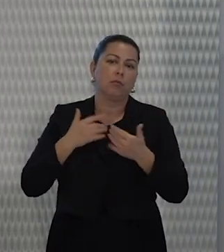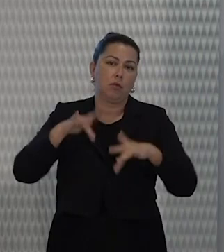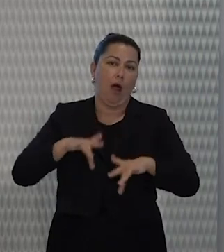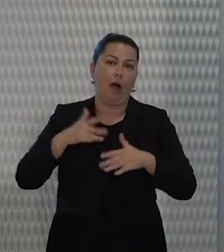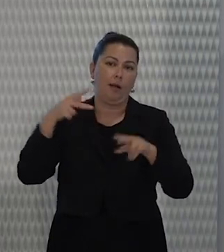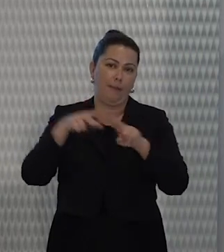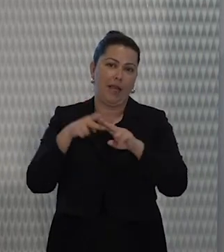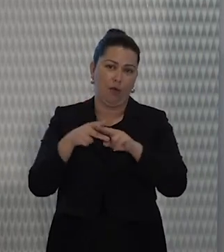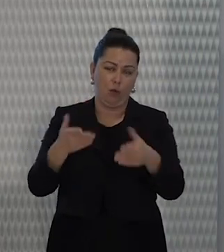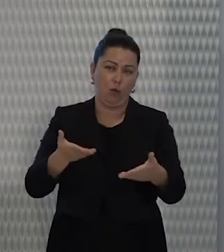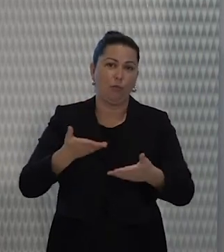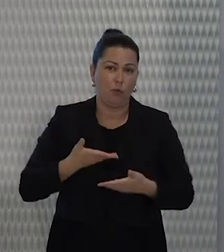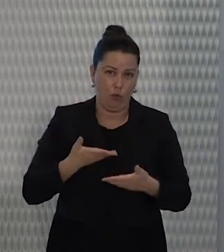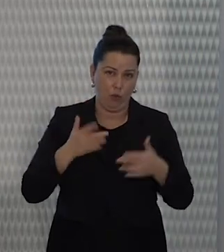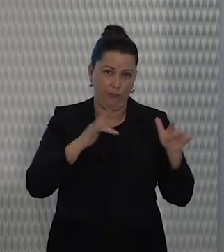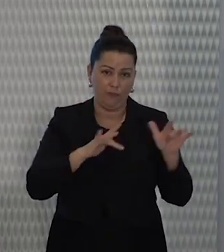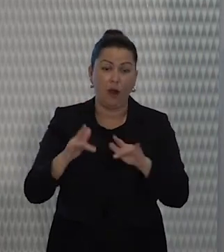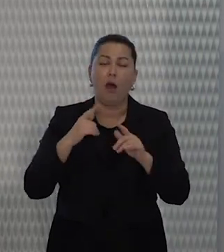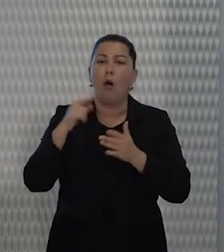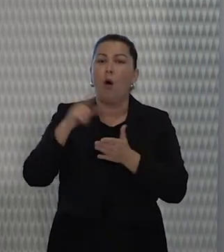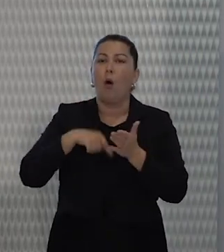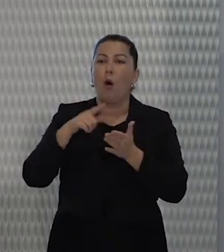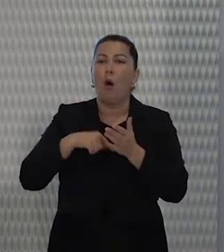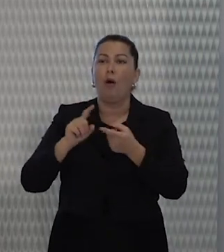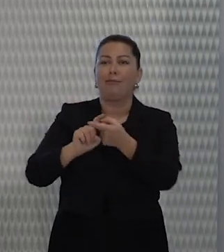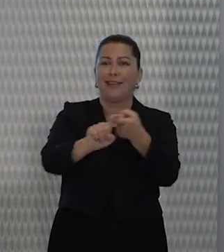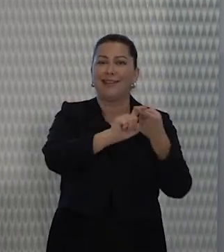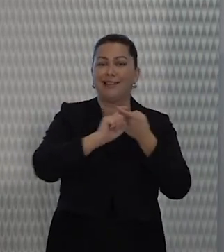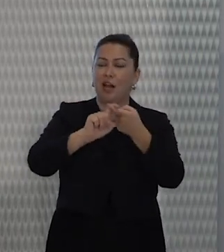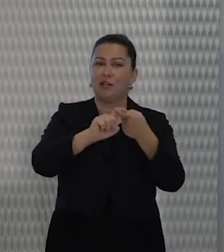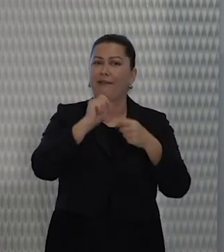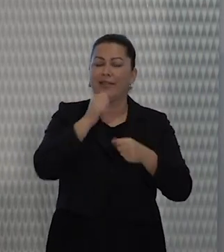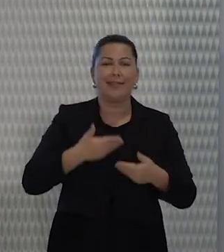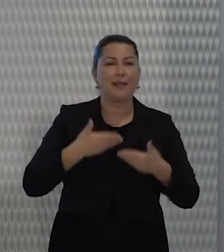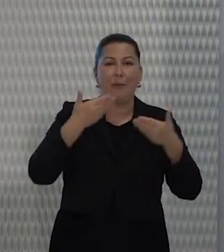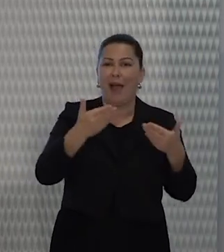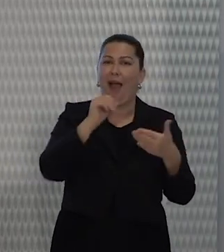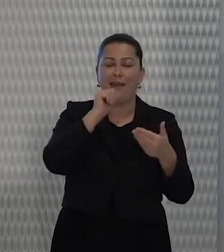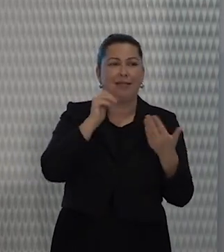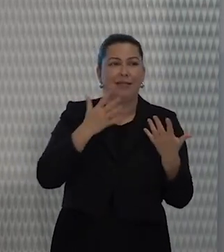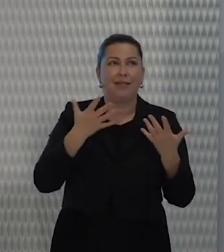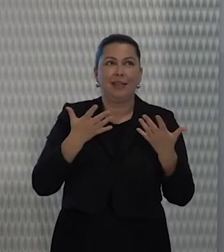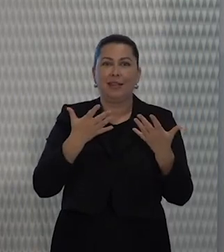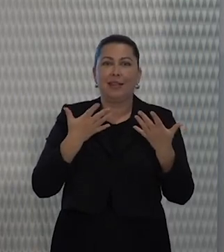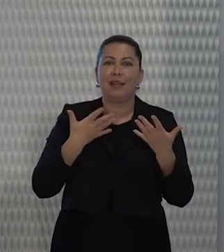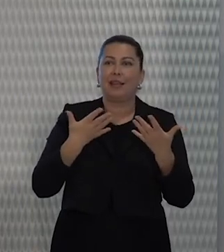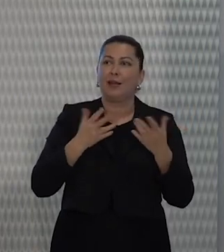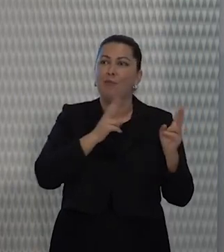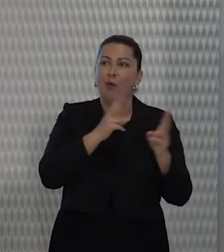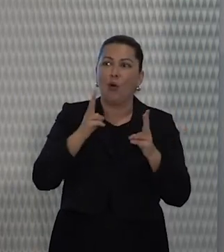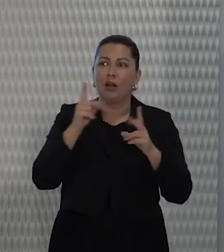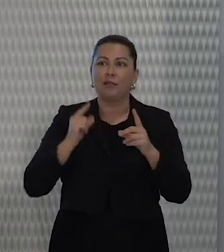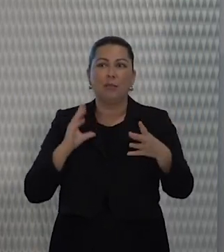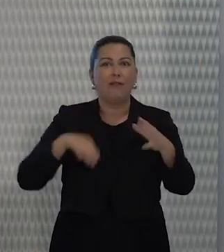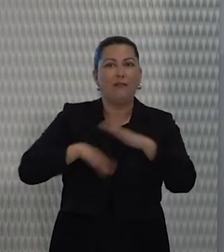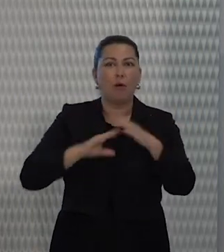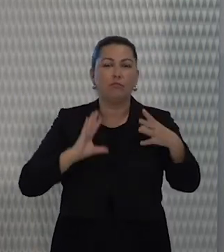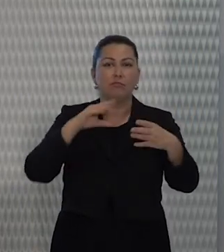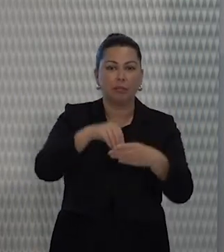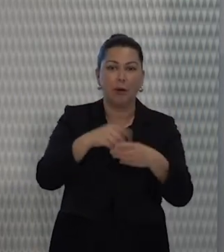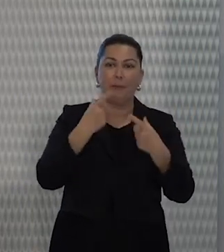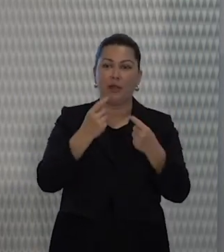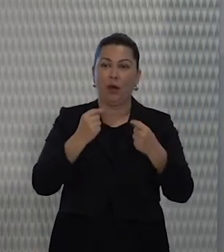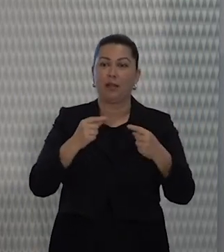wo oftmals die Gesellschaft darauf nicht ausgerichtet ist. Also wir sind keine Minderheit, sondern ein ganz